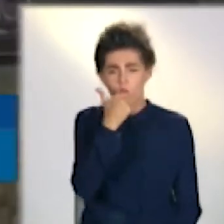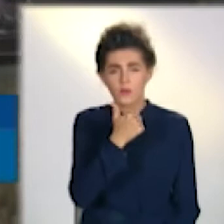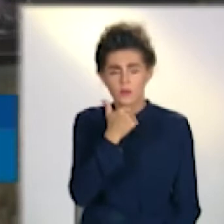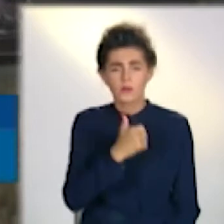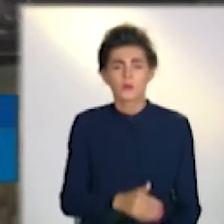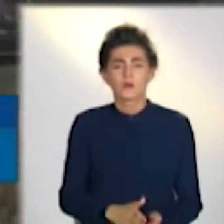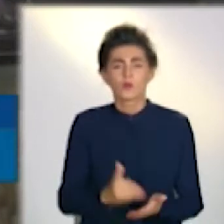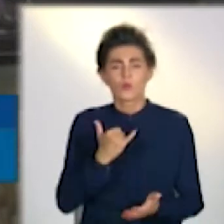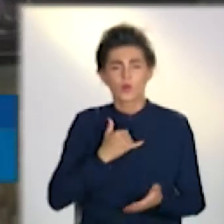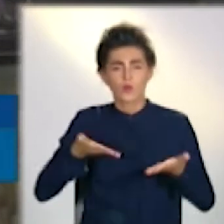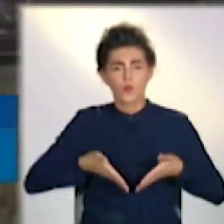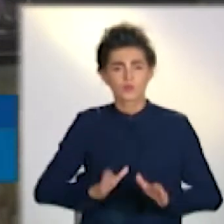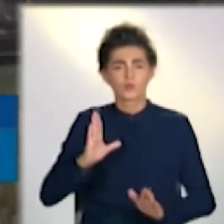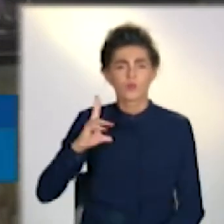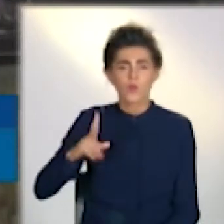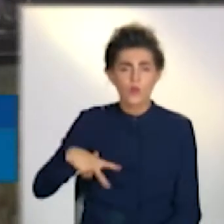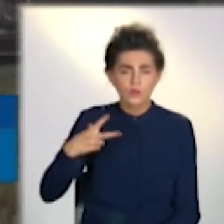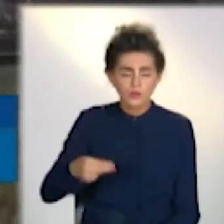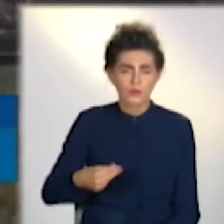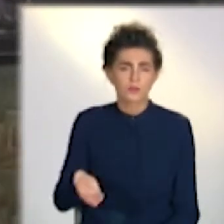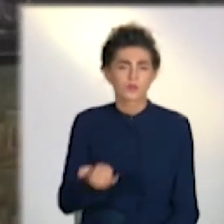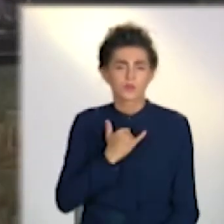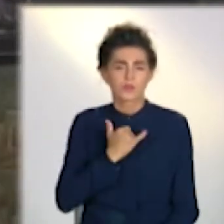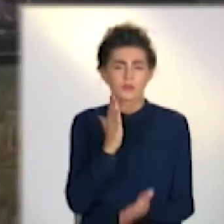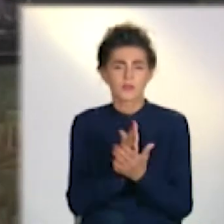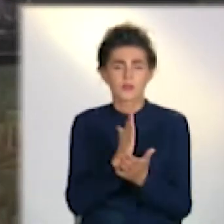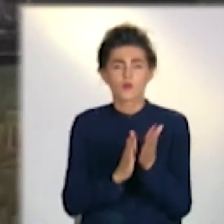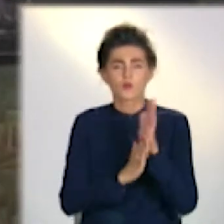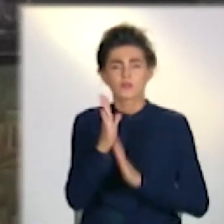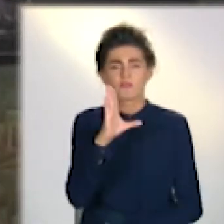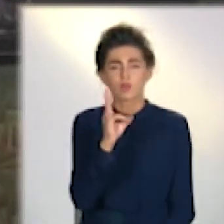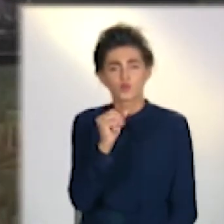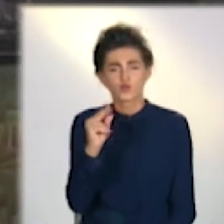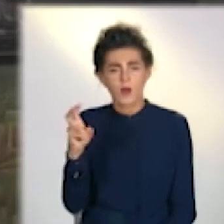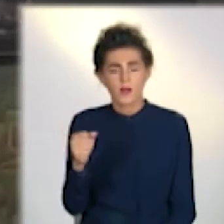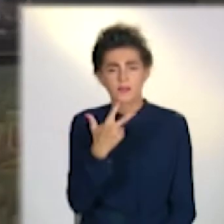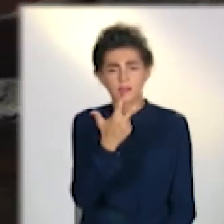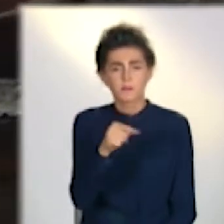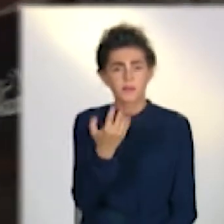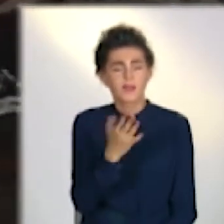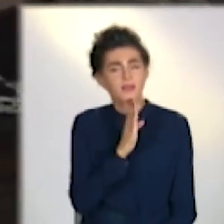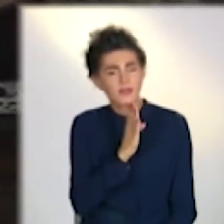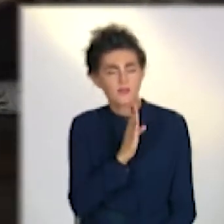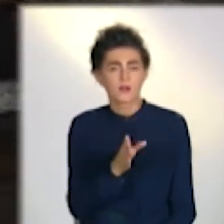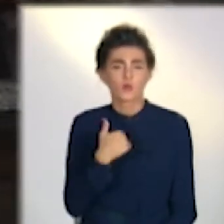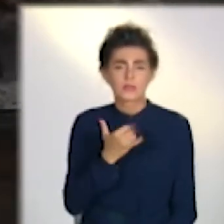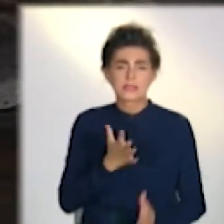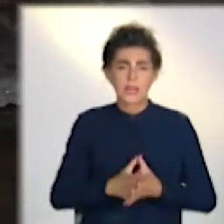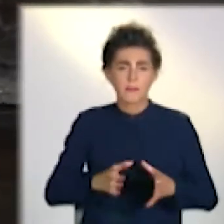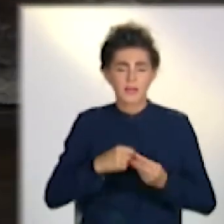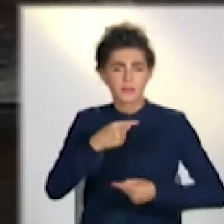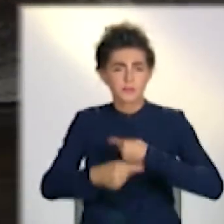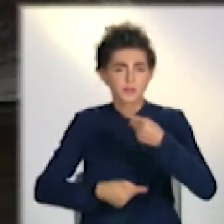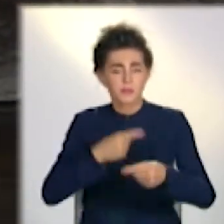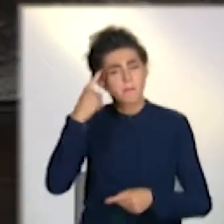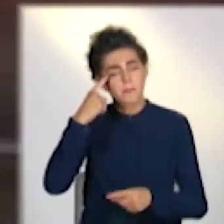меня появилась дочка, все хорошо. Вот. Сейчас у меня растет внучка 3,5 года, шикарная девочка. У нас семейная династия, у меня